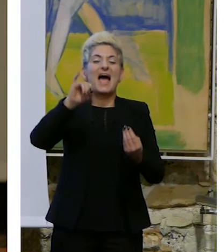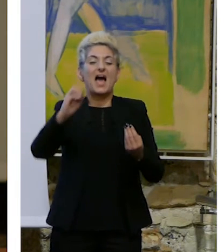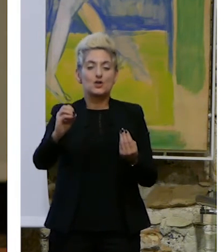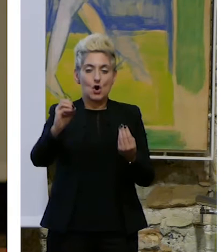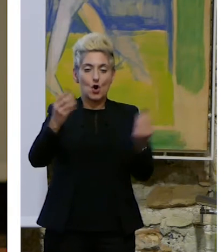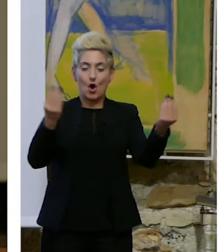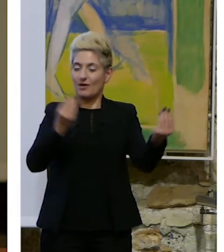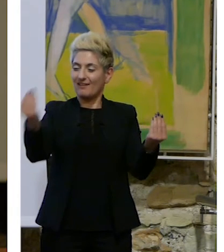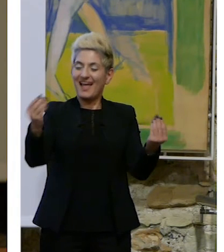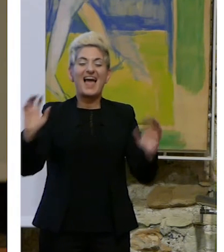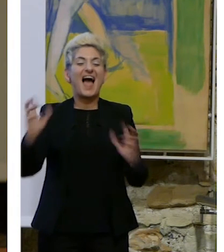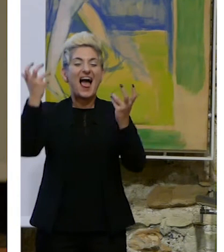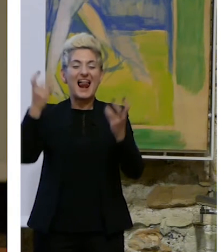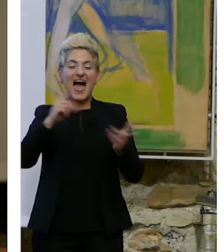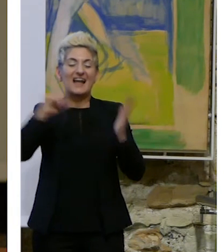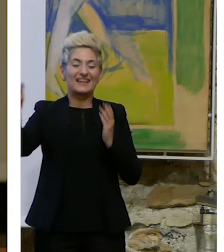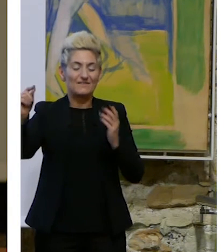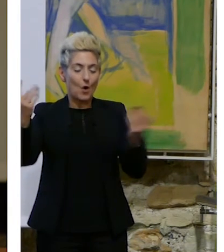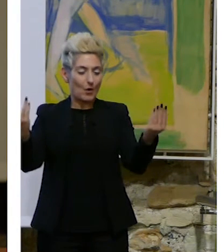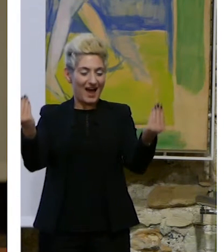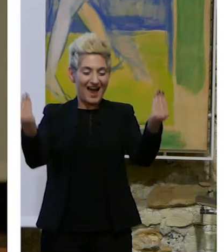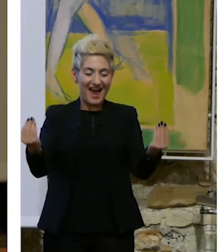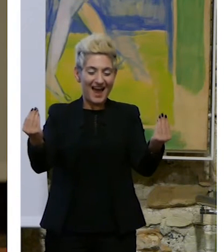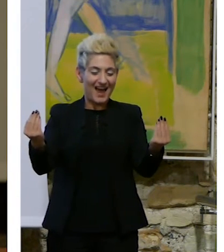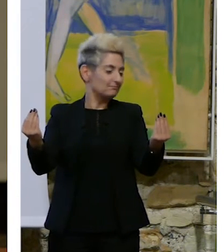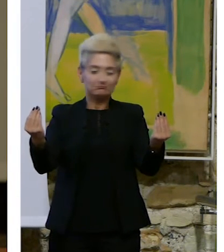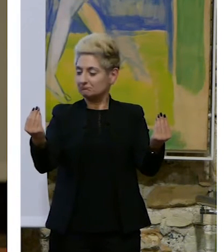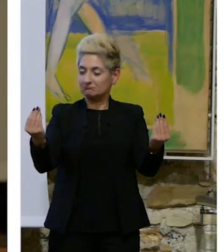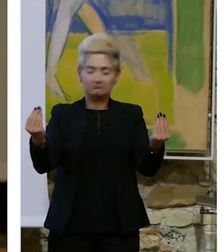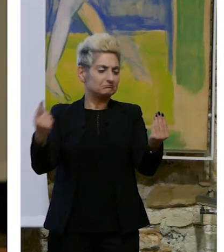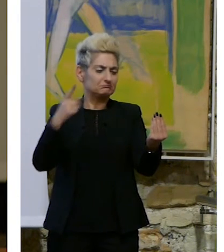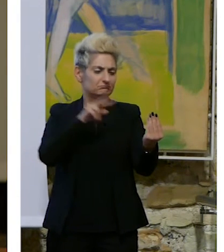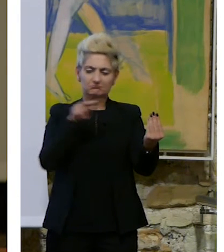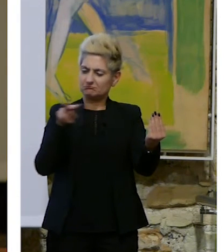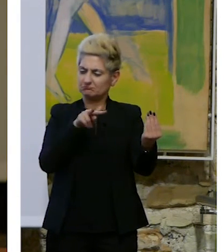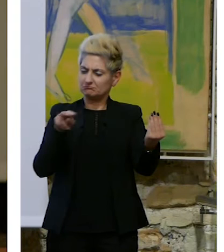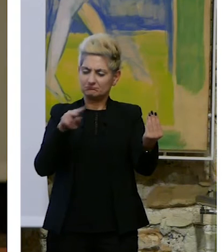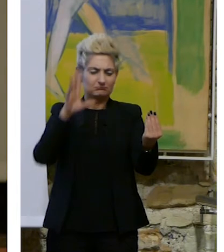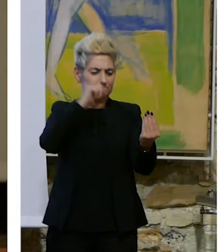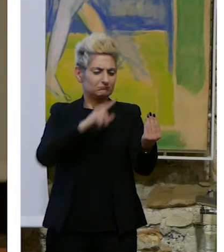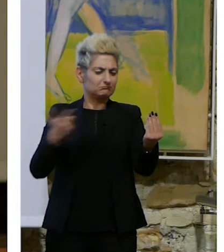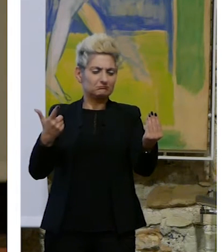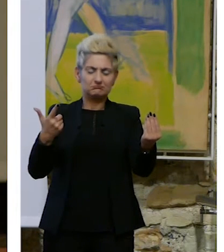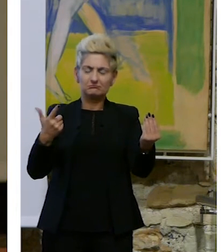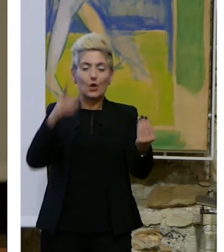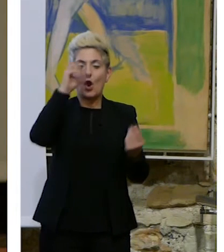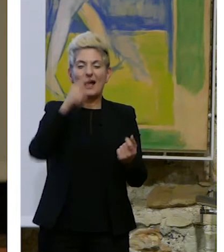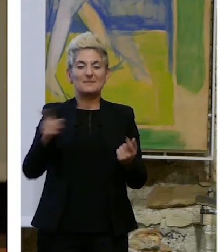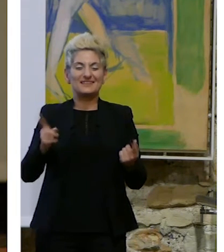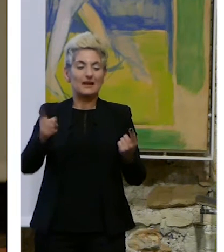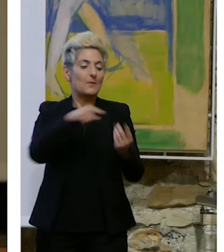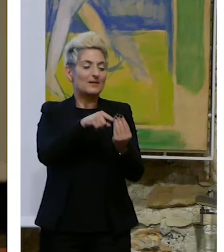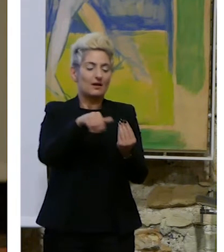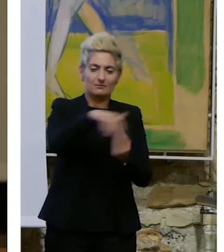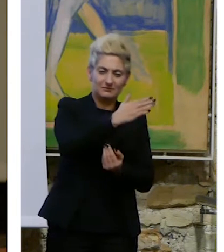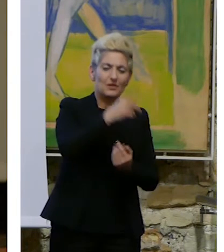Bach, perdo il mio tempo, perché non ha acquisito gli strumenti per poterlo decifrare. Un giorno lo farà, quando smetterà di far politica,